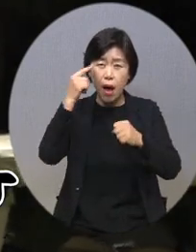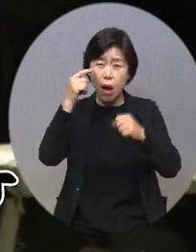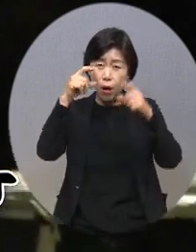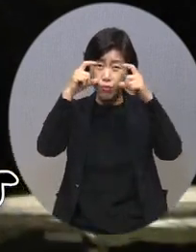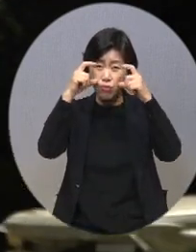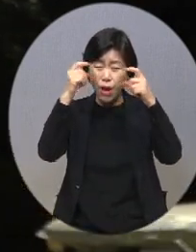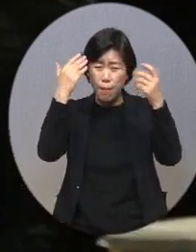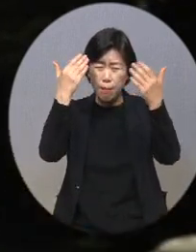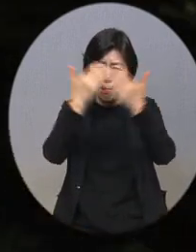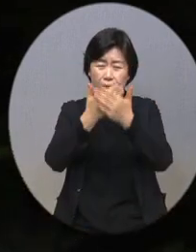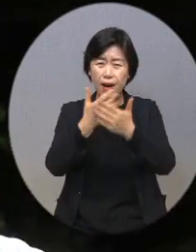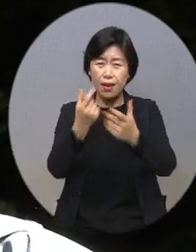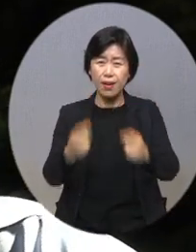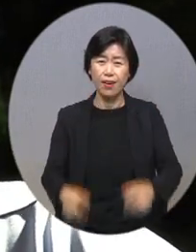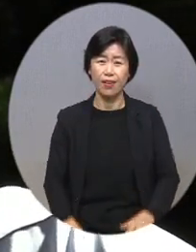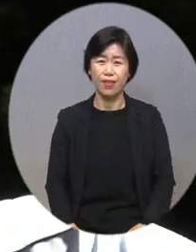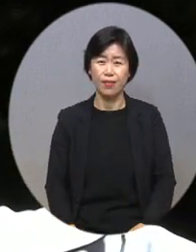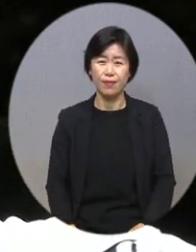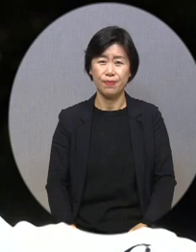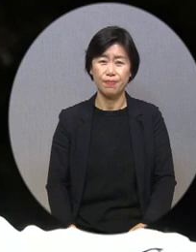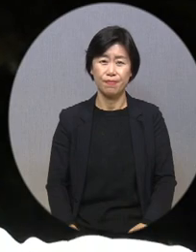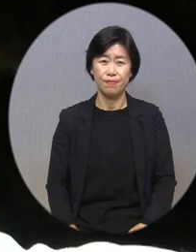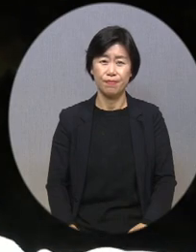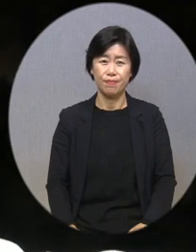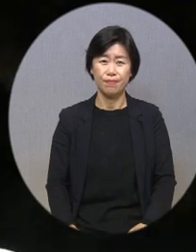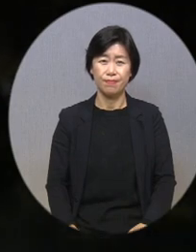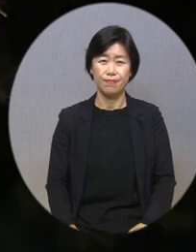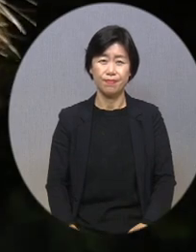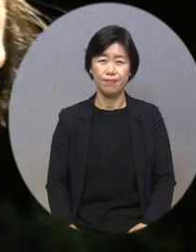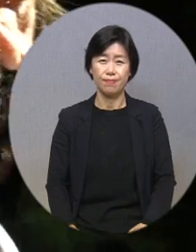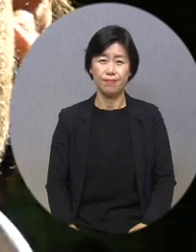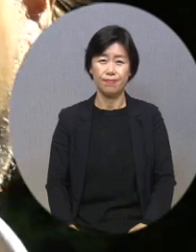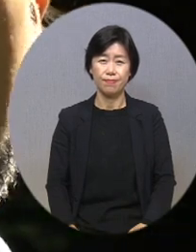안 보여.